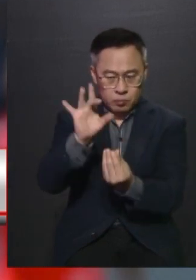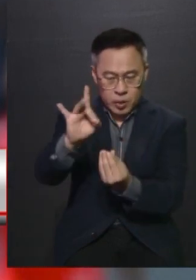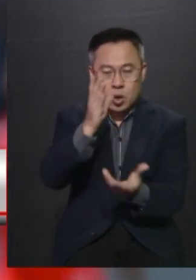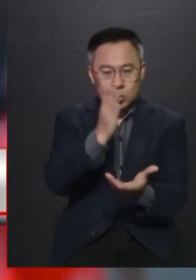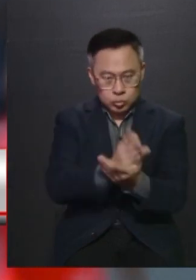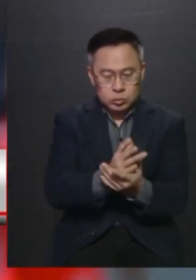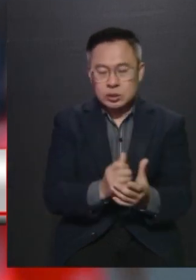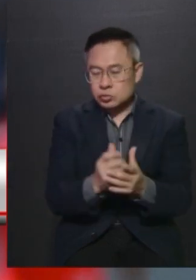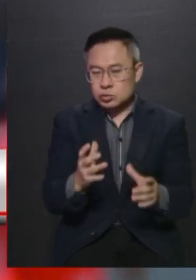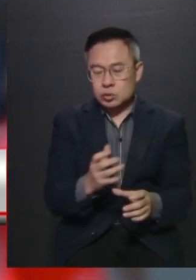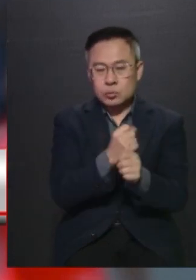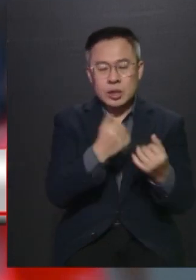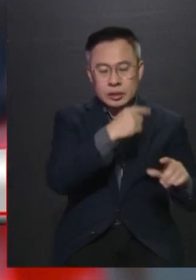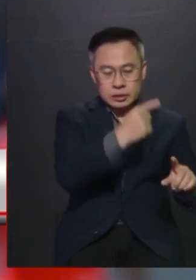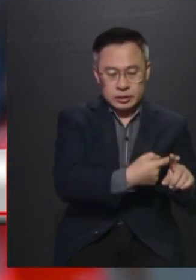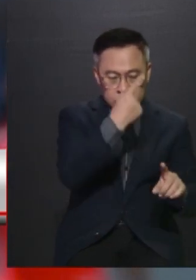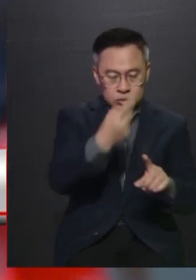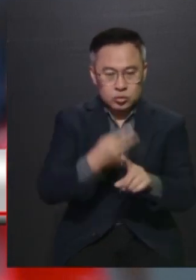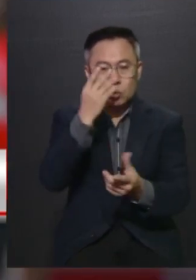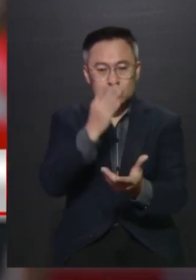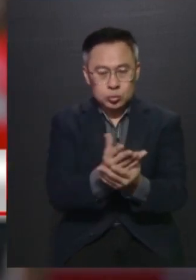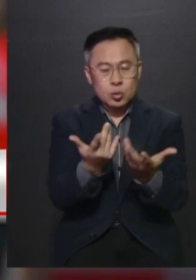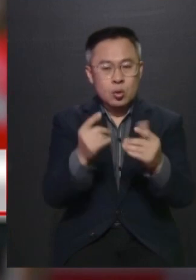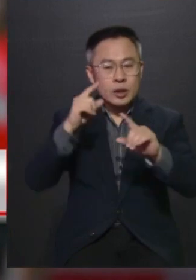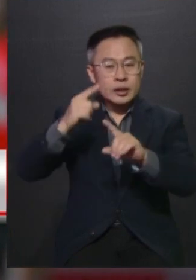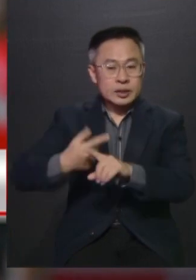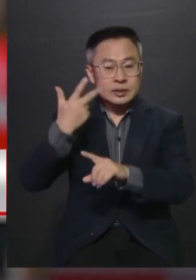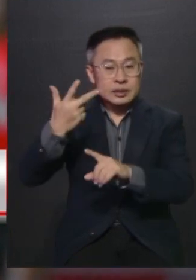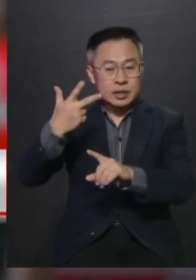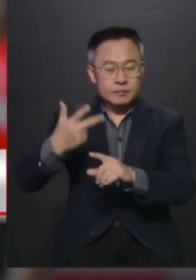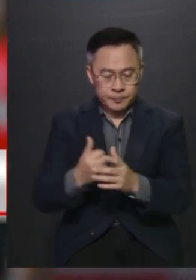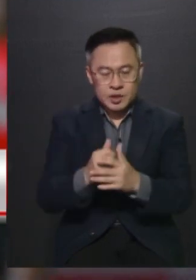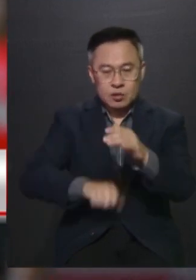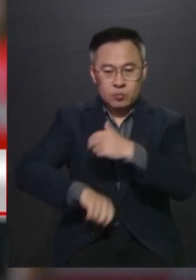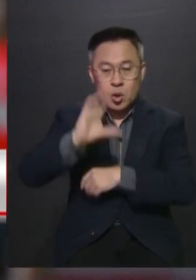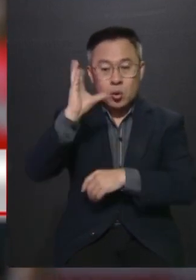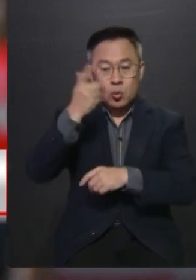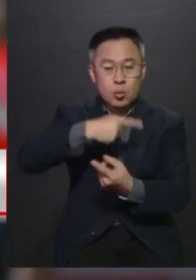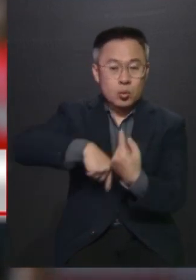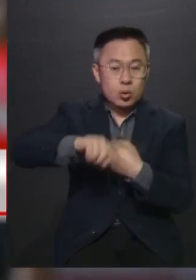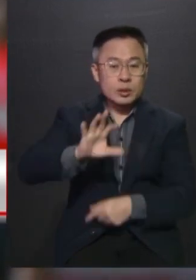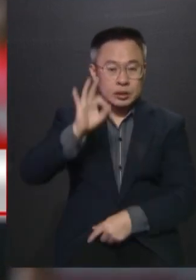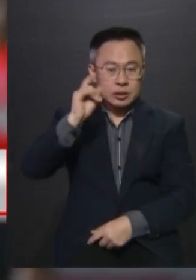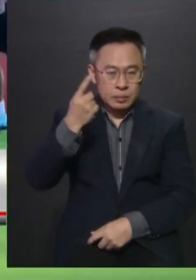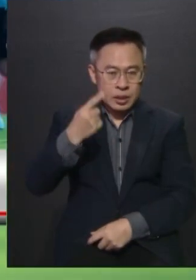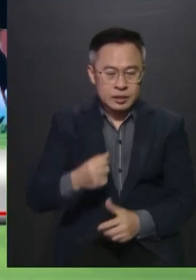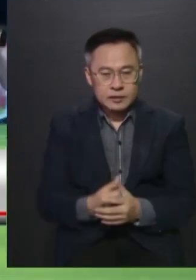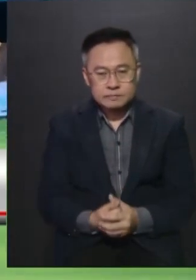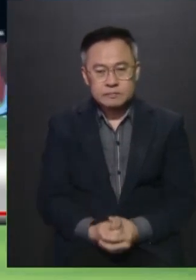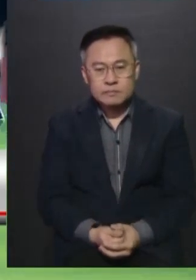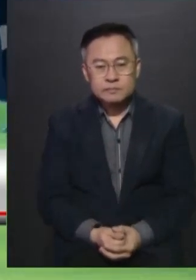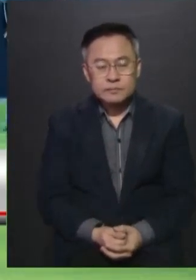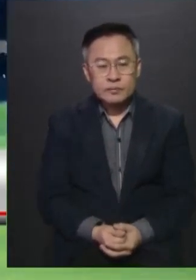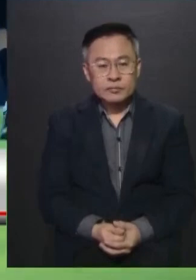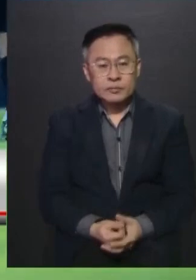มกราคมเต็มๆอย่างแน่นอนแล้วก็คาดว่าน่าจะกลับมาได้ในช่วงเดือนมีนาคมในฟุตบอลโลกรอบคัดเลือกนะครับทำให้ทีมชาติไทยครับหลัง